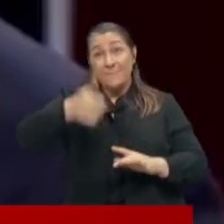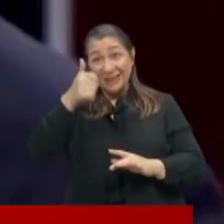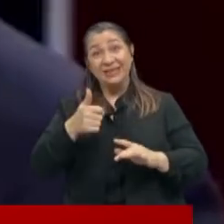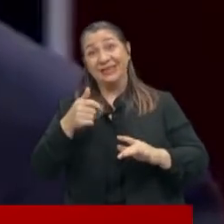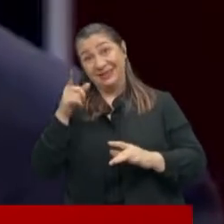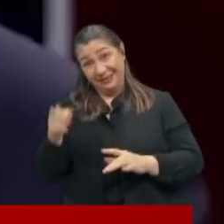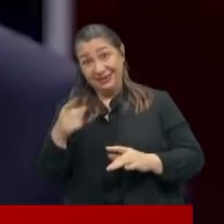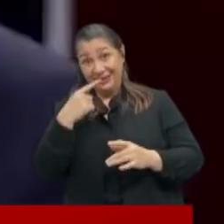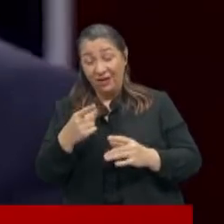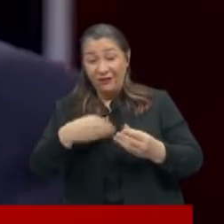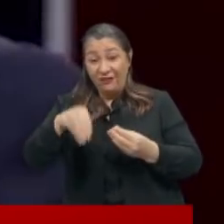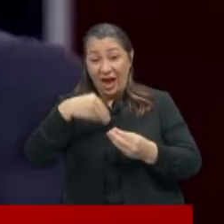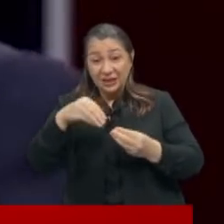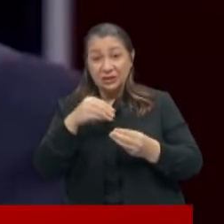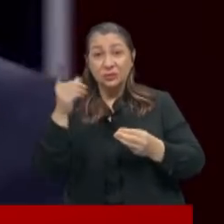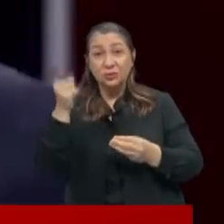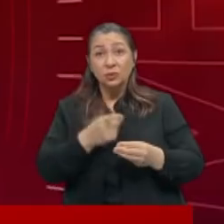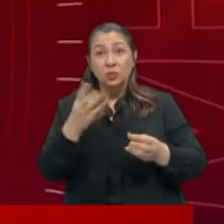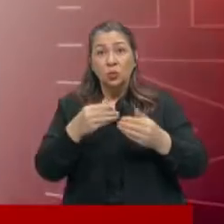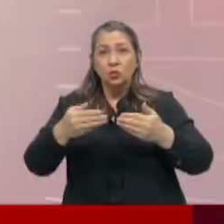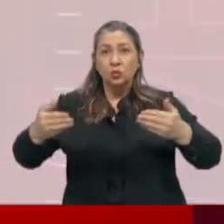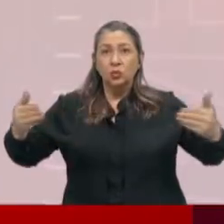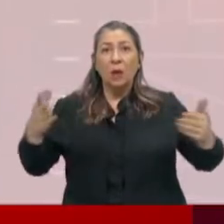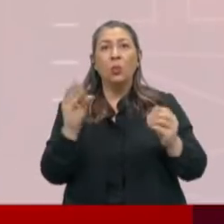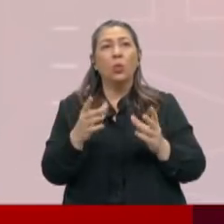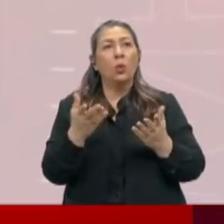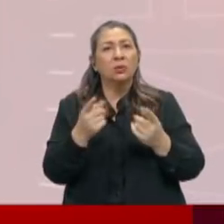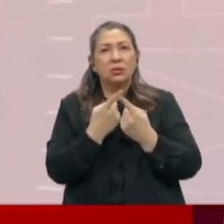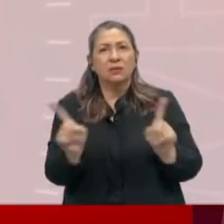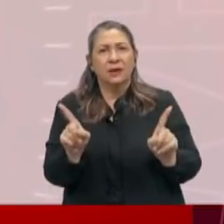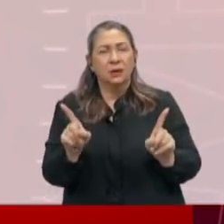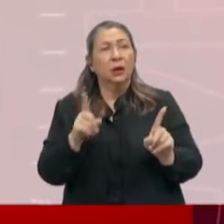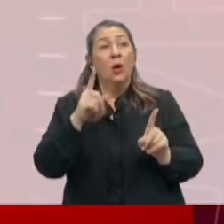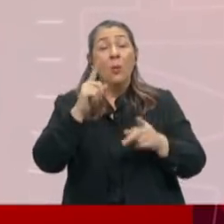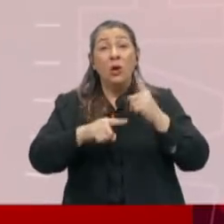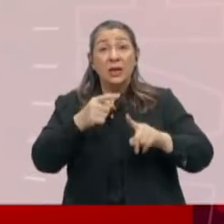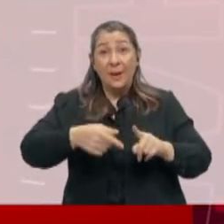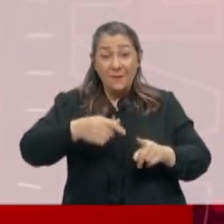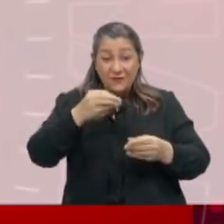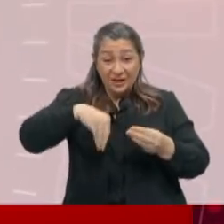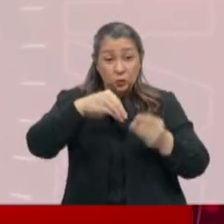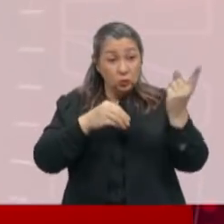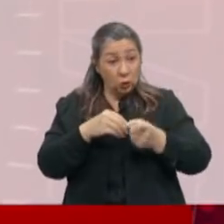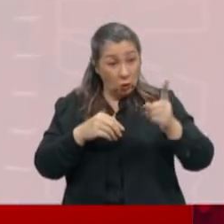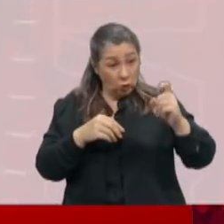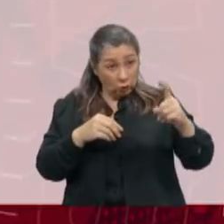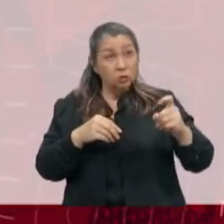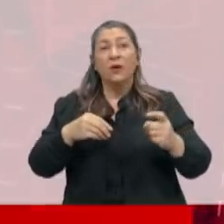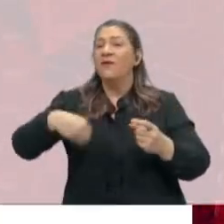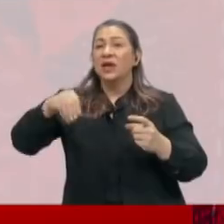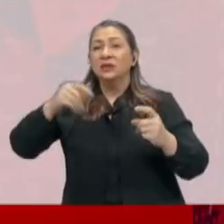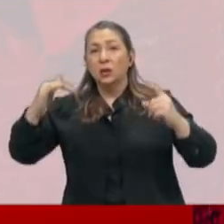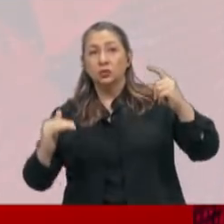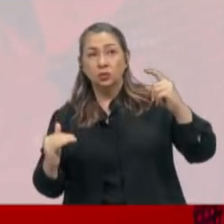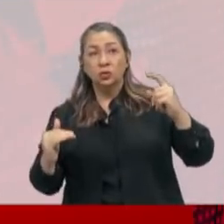yakınsadı dediği faiz oranları ise tam aksine uzaklaşıyor birbirinden. Politika faizi %19 iken dahi mevduat faizi daha